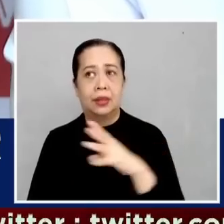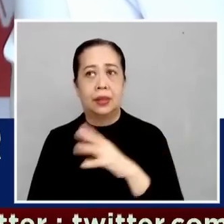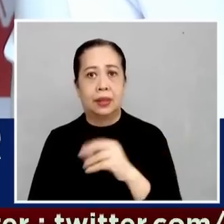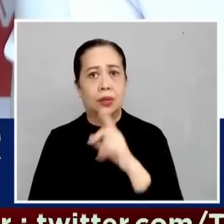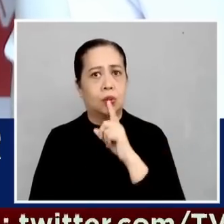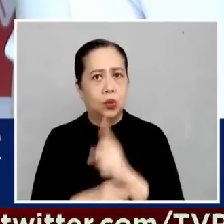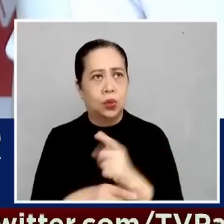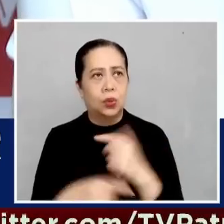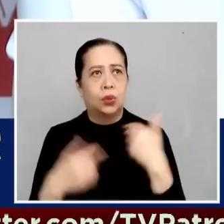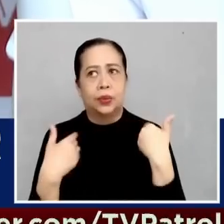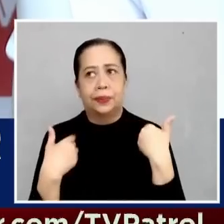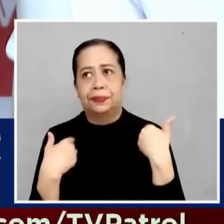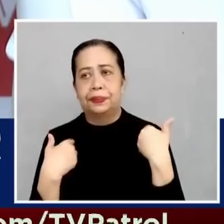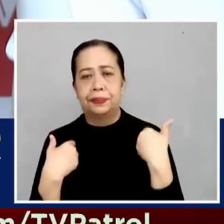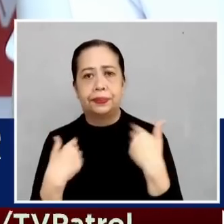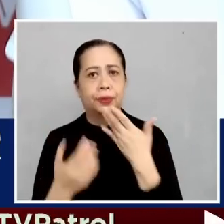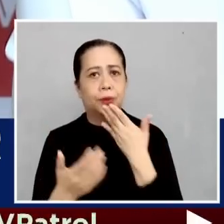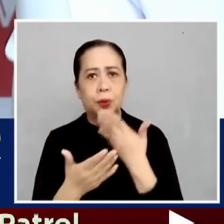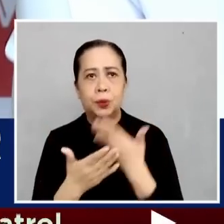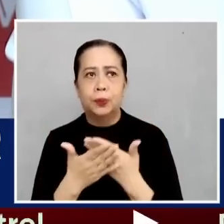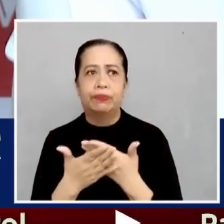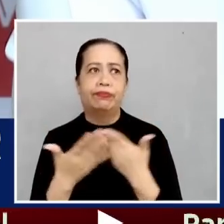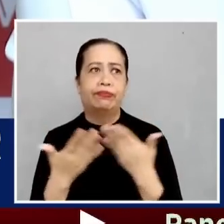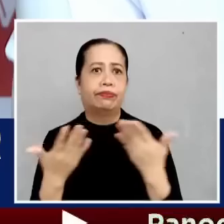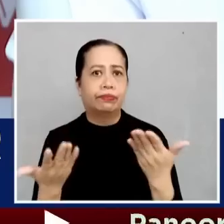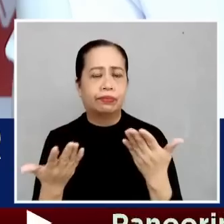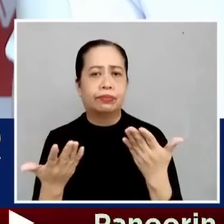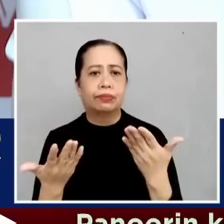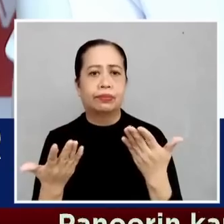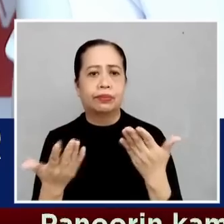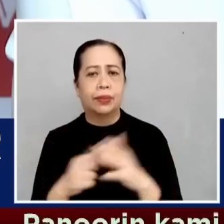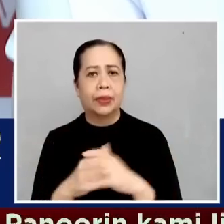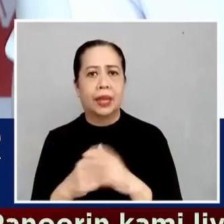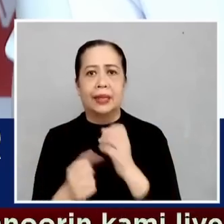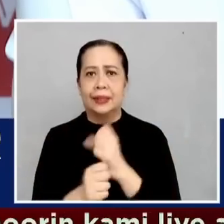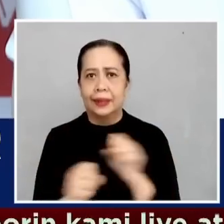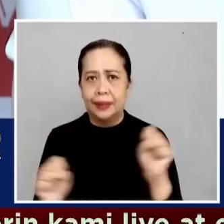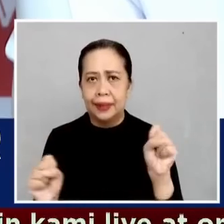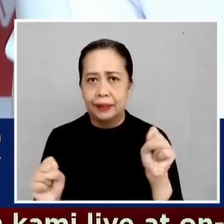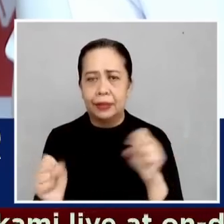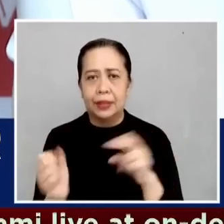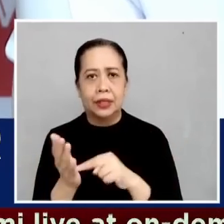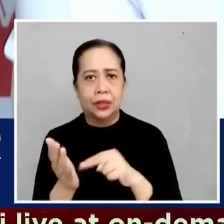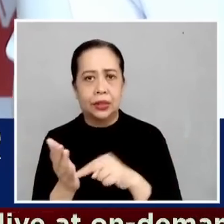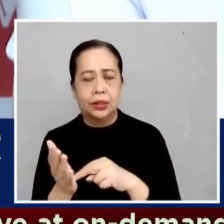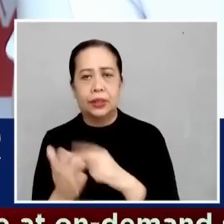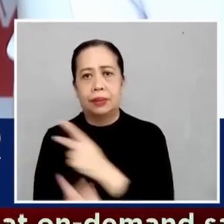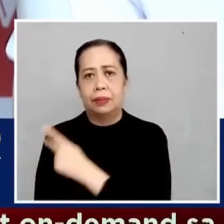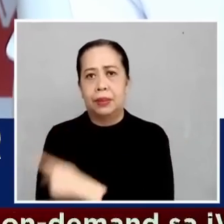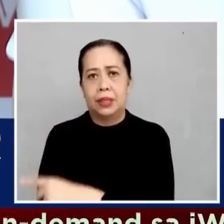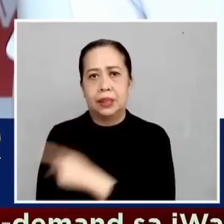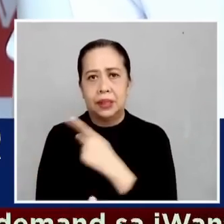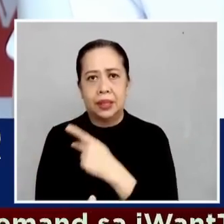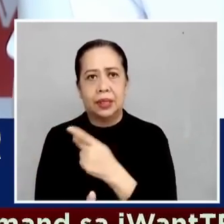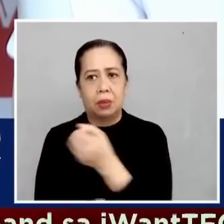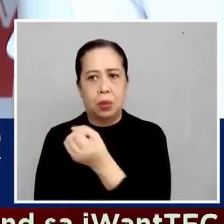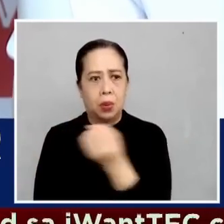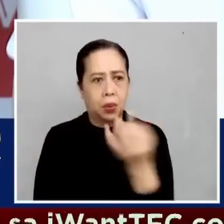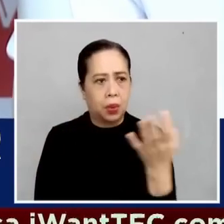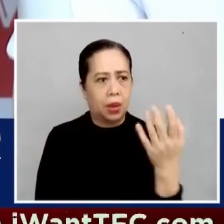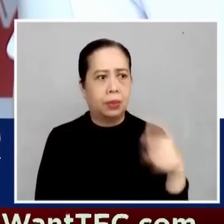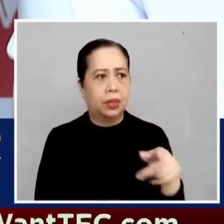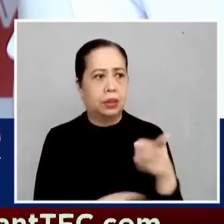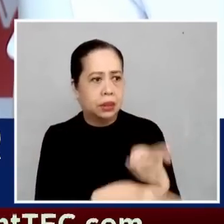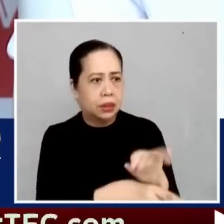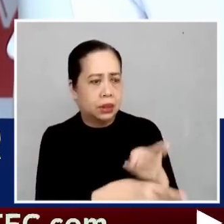talagang maayos na safe nurse and patient ratio kung sa nurses yan, no? At iba